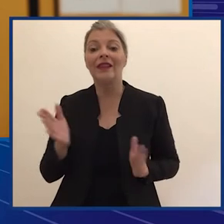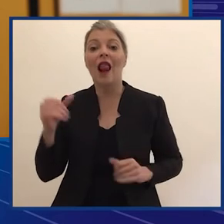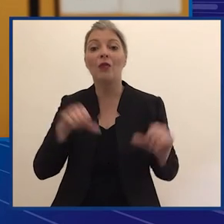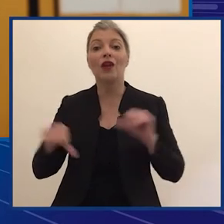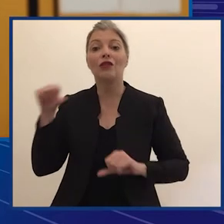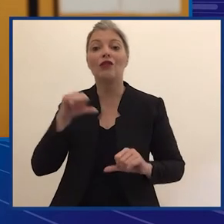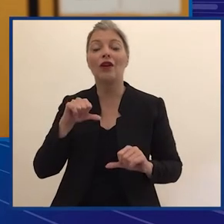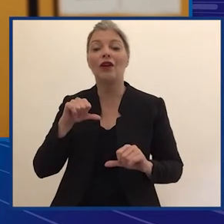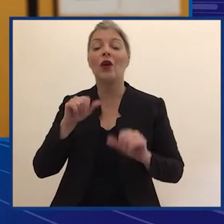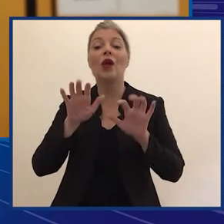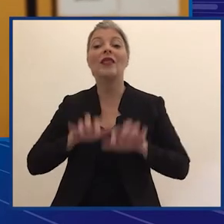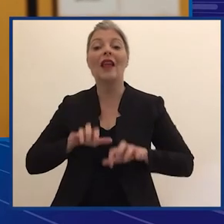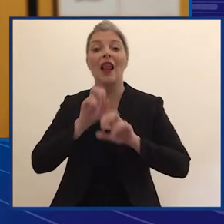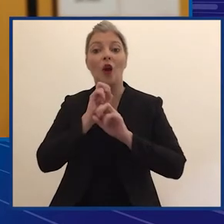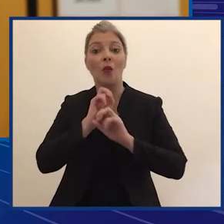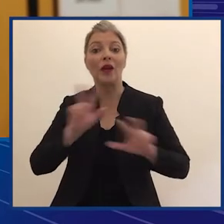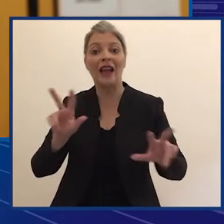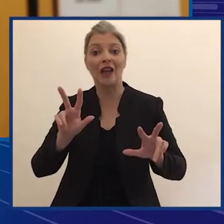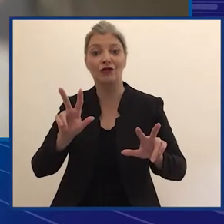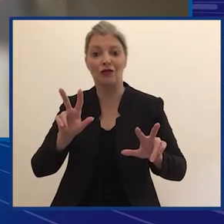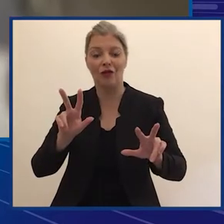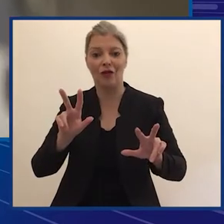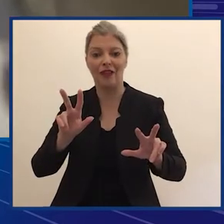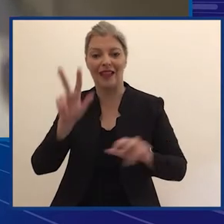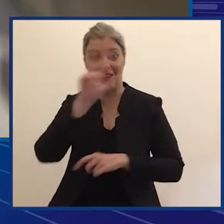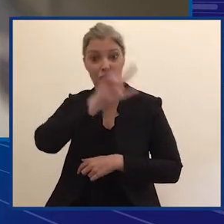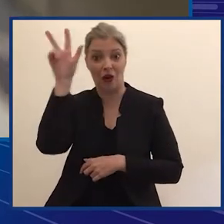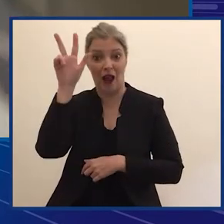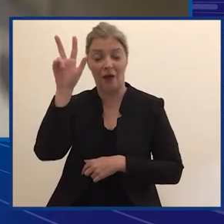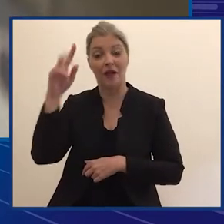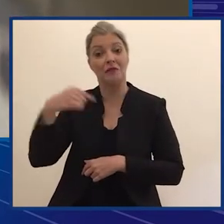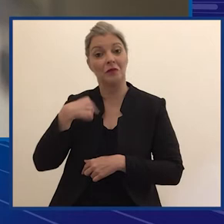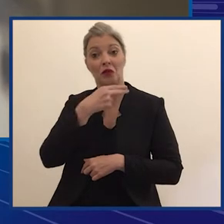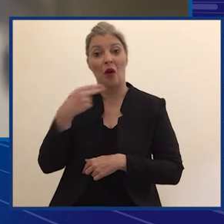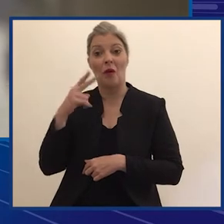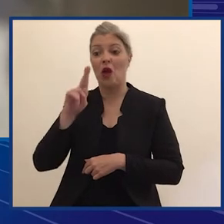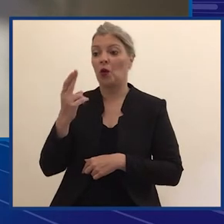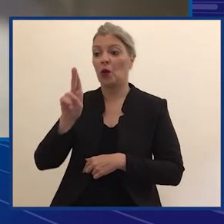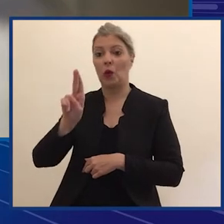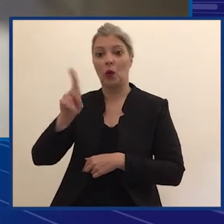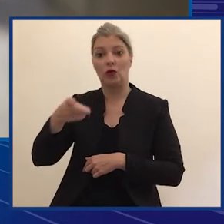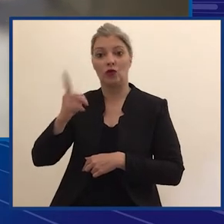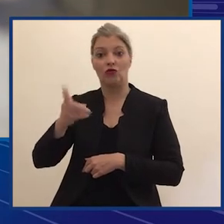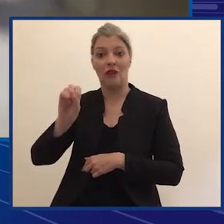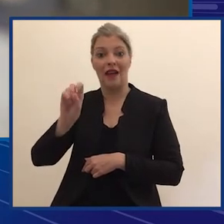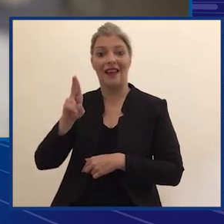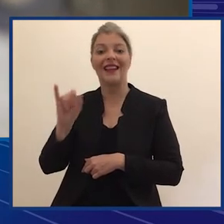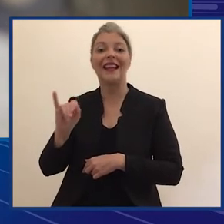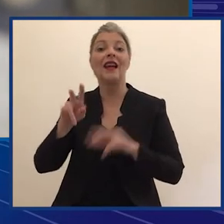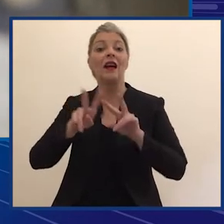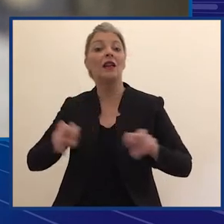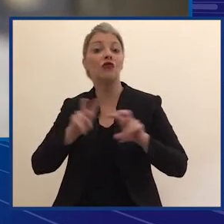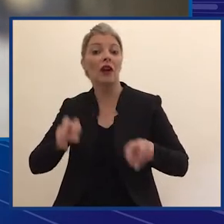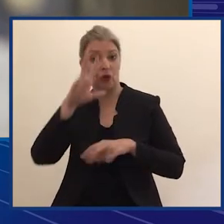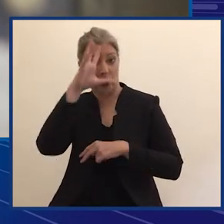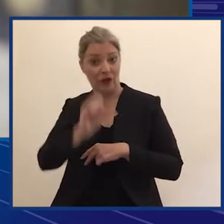Benvenuti nel laboratorio di telecomunicazione dell'Università Mediterranea di Reggio Calabria. Io sono Giuseppe Ruggeri, sono ricercatore di questa università e